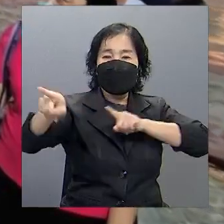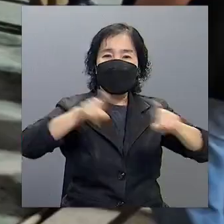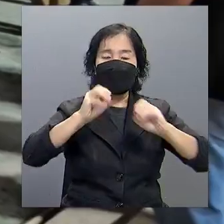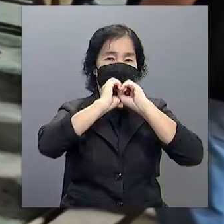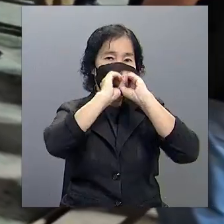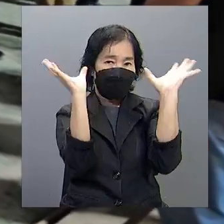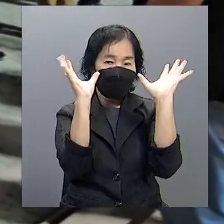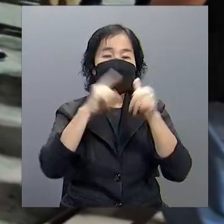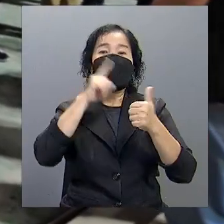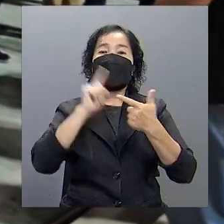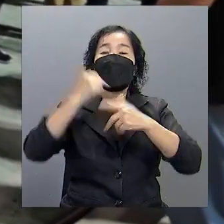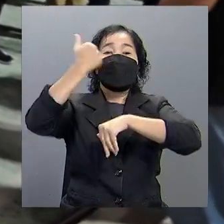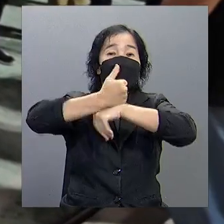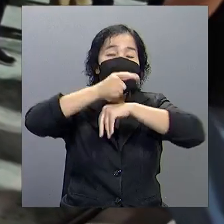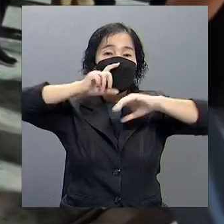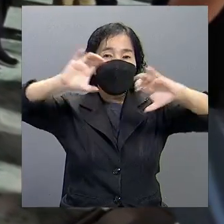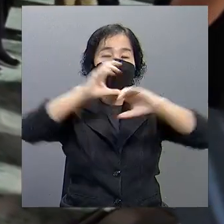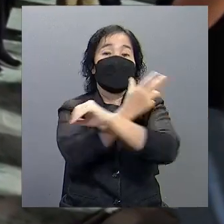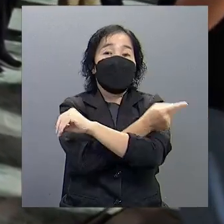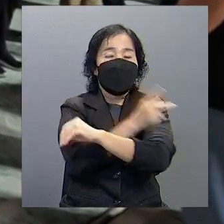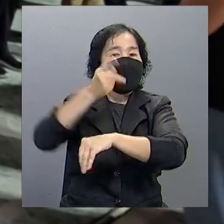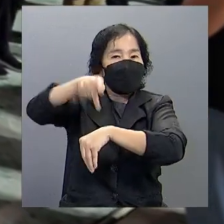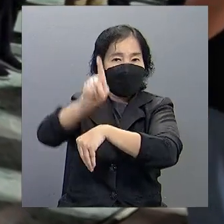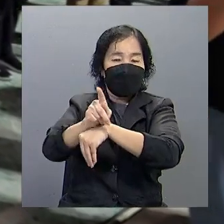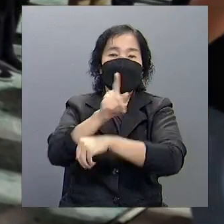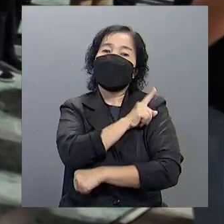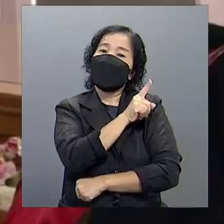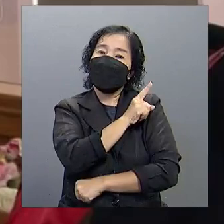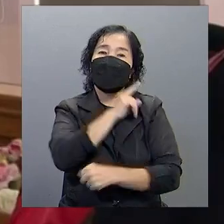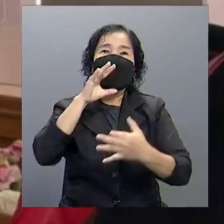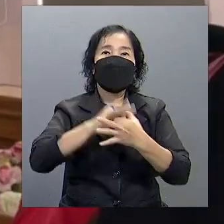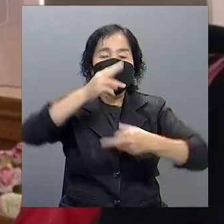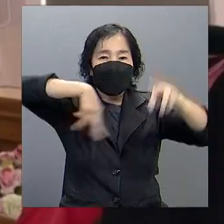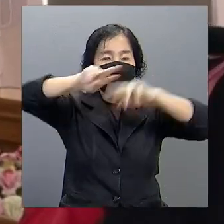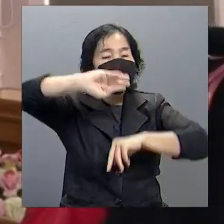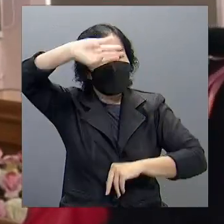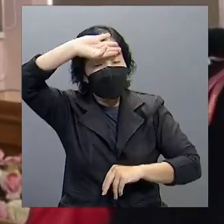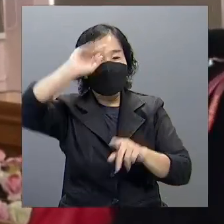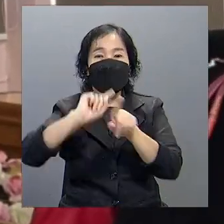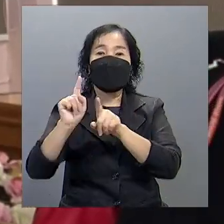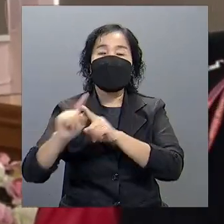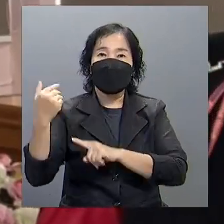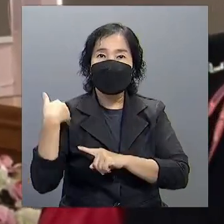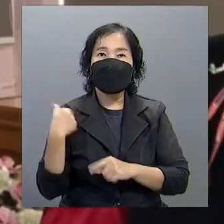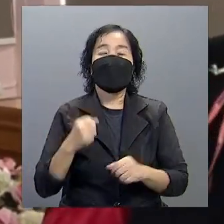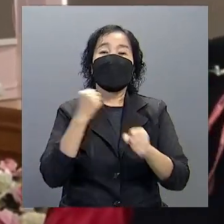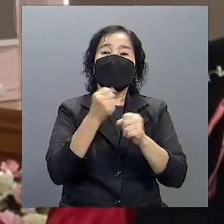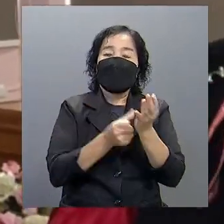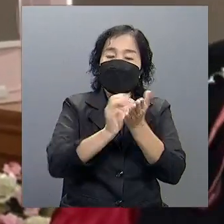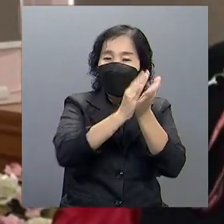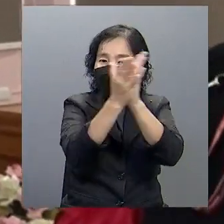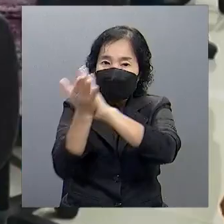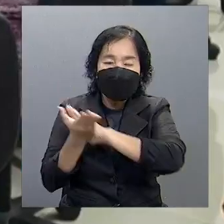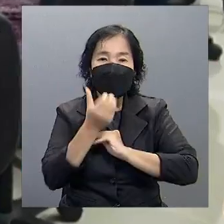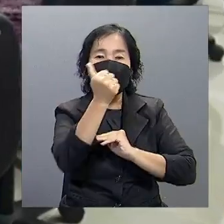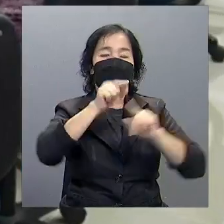าเป็นประธานกรรมการโรคติดต่อของระดับจังหวัดเนี่ยก็จะสั่งการบูรณาการได้ในกรณีที่ทางการ